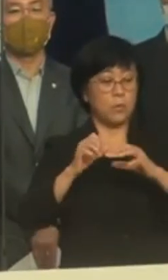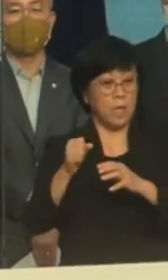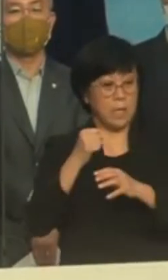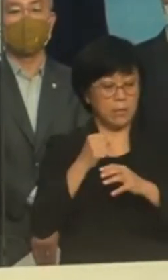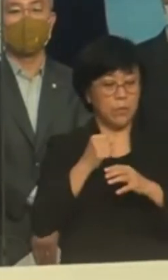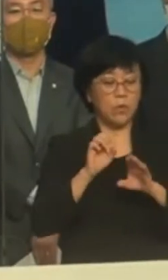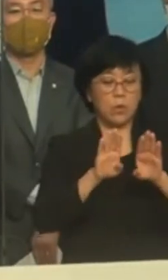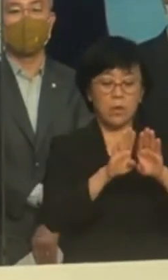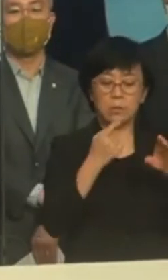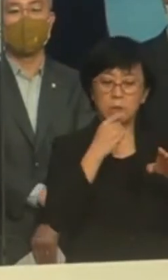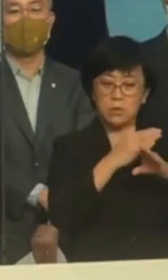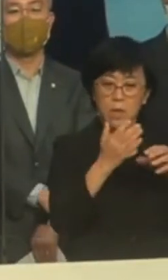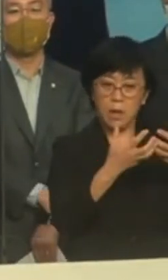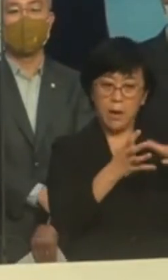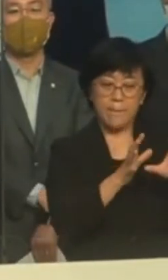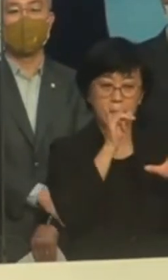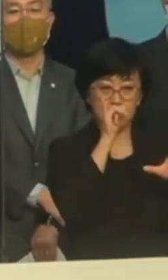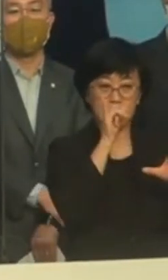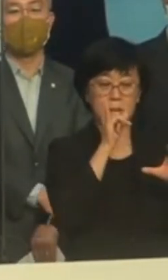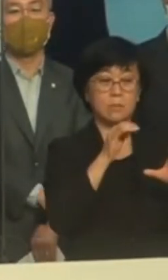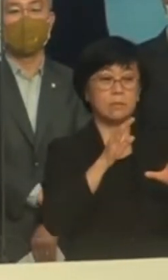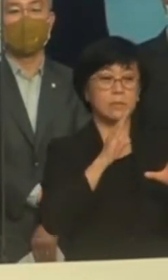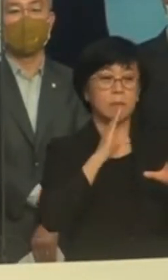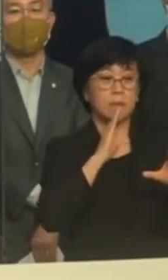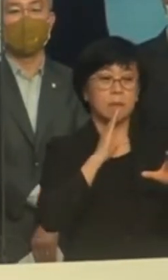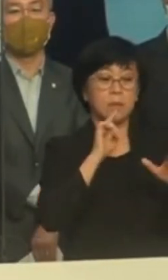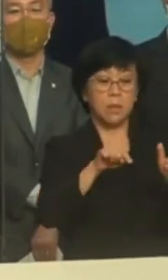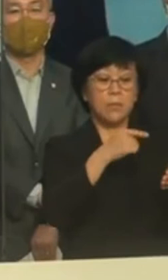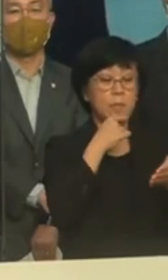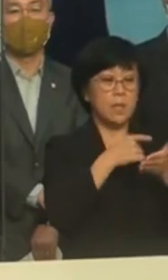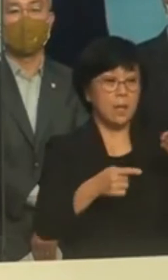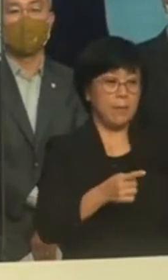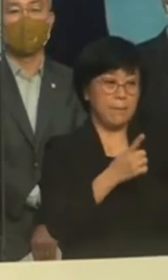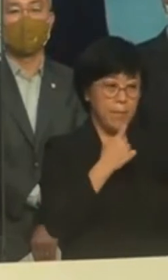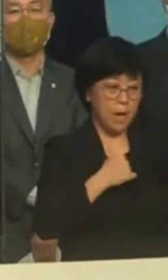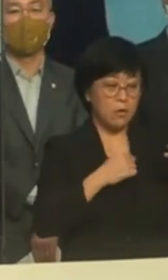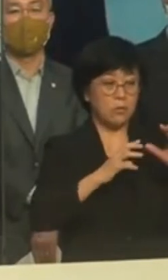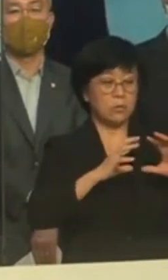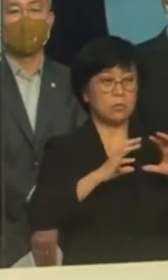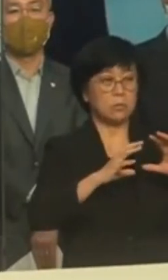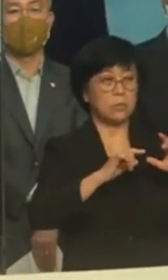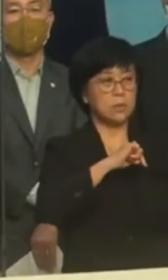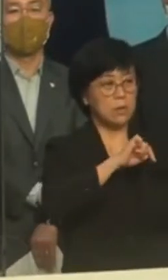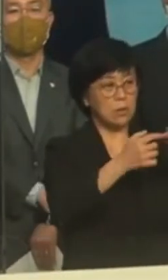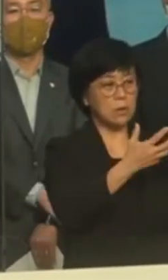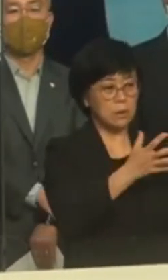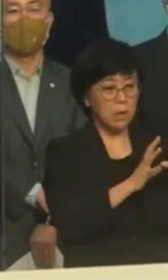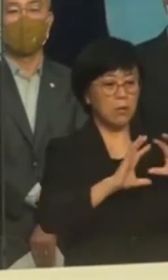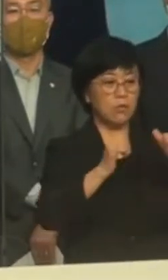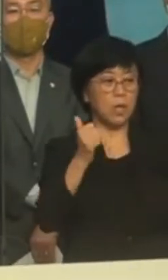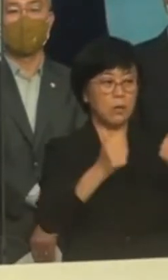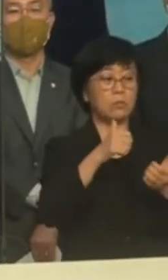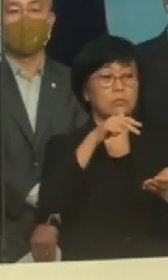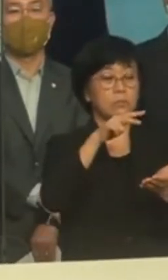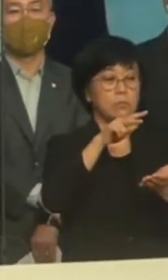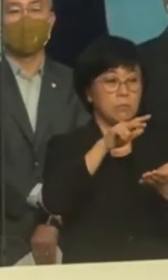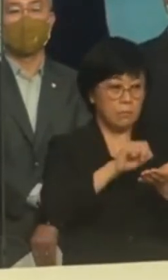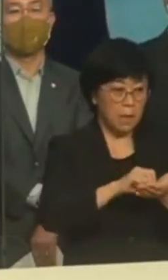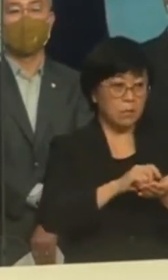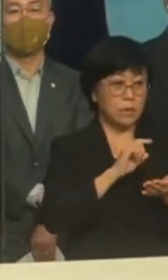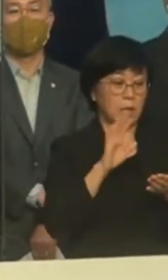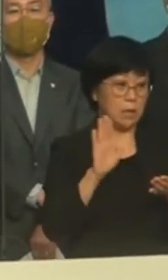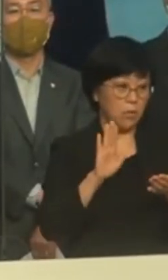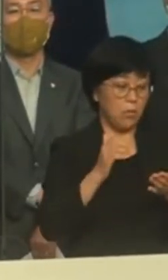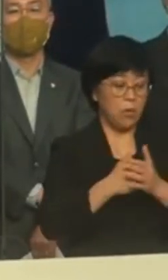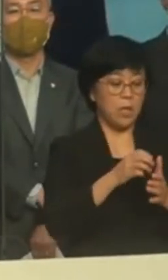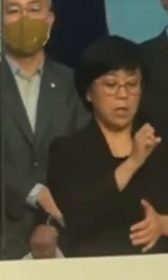함께하고 계십니다만, 이 사건으로 피해를 본 정당과 국회의원 차원의 문제가 아니고 우리